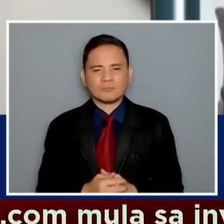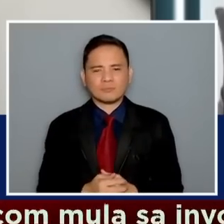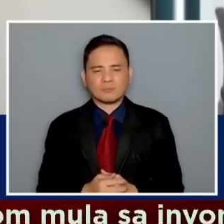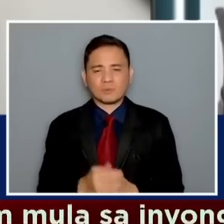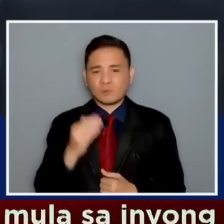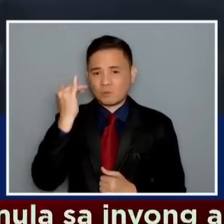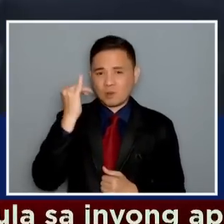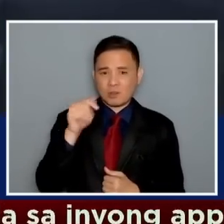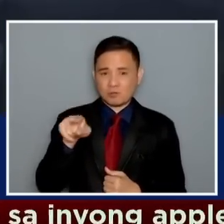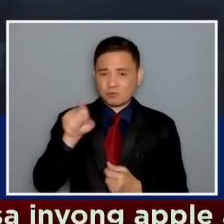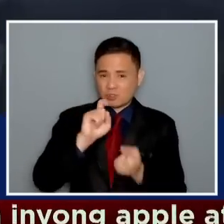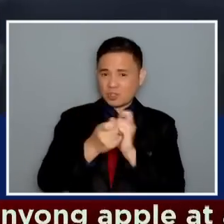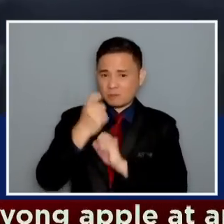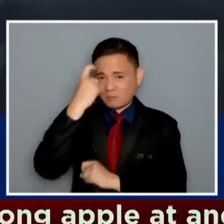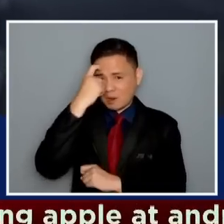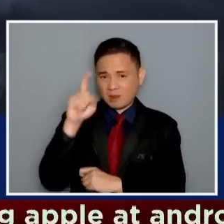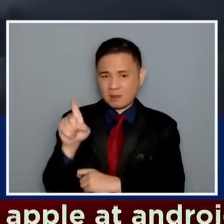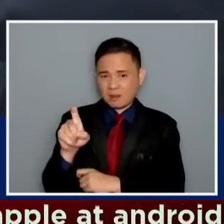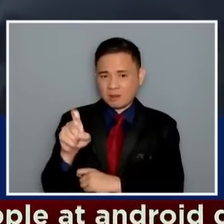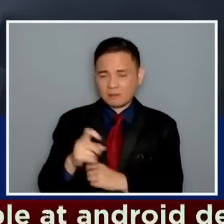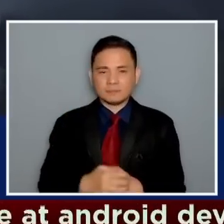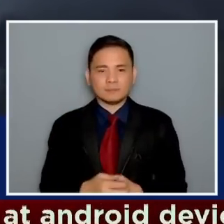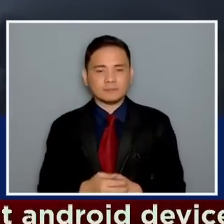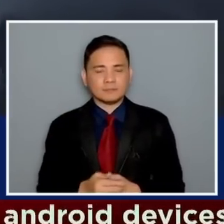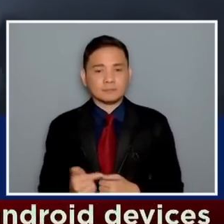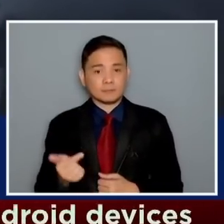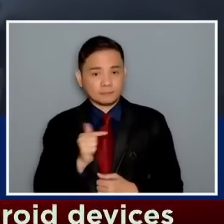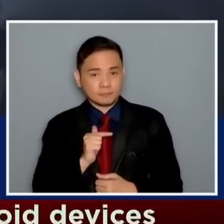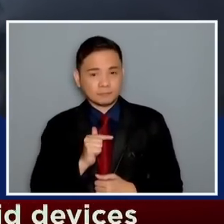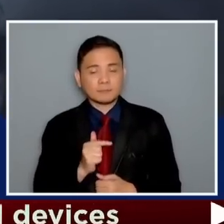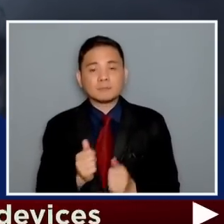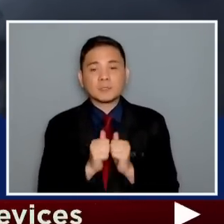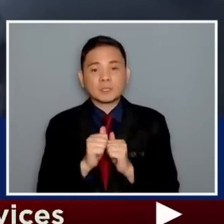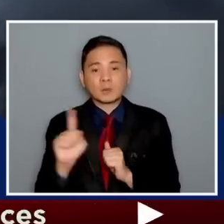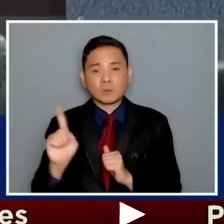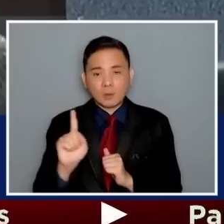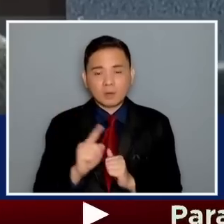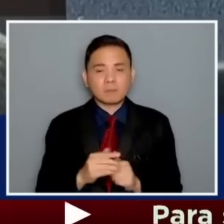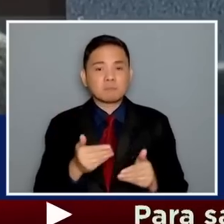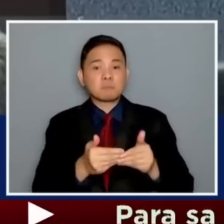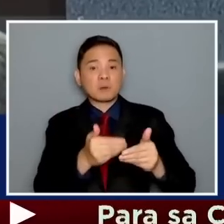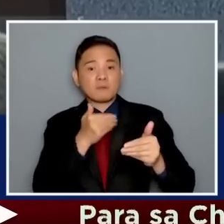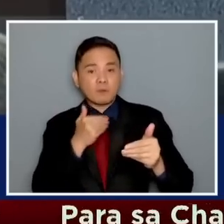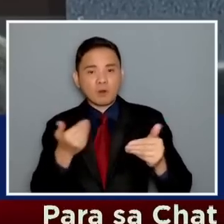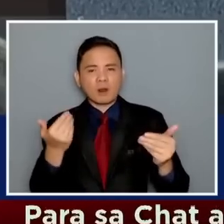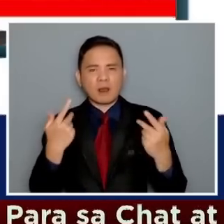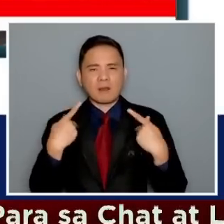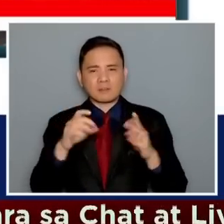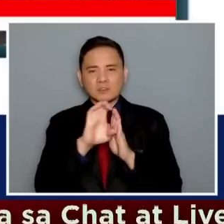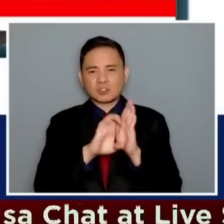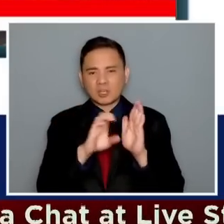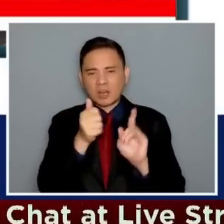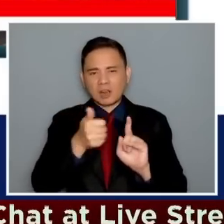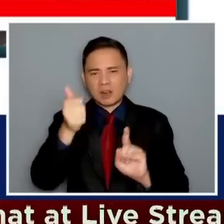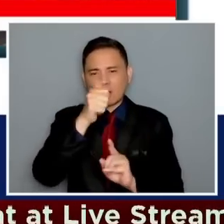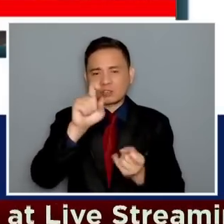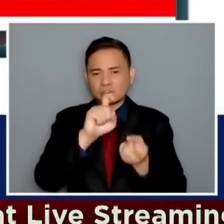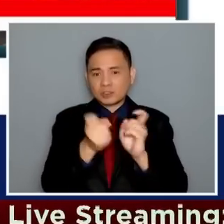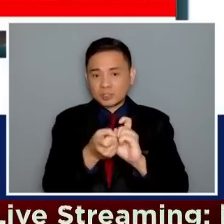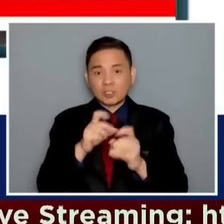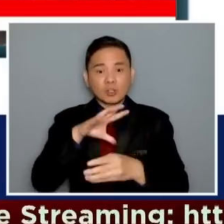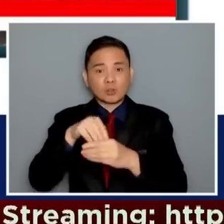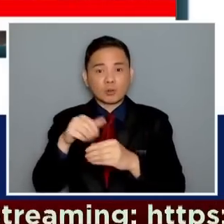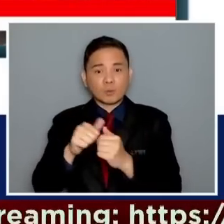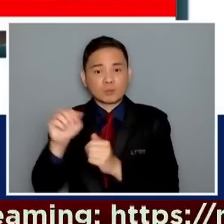Nagpalit ka ng isip. Ang tinutukoy ni Padilla ay yung mga dati naghain ng pro-chacha measures kabilang na si Zubiri. Hinalungkat ko na po